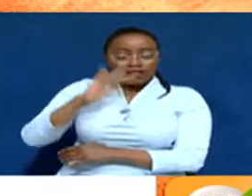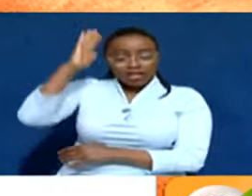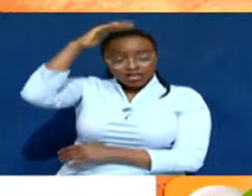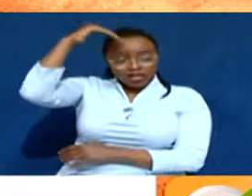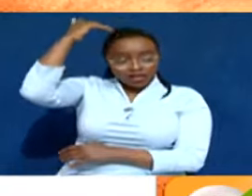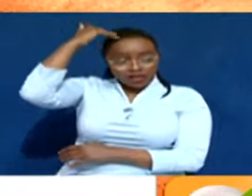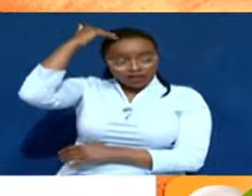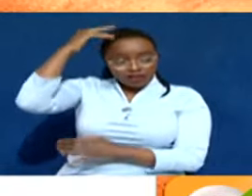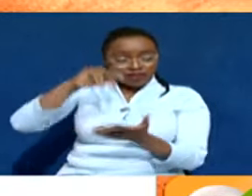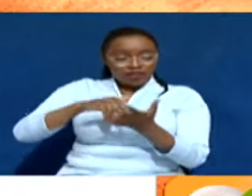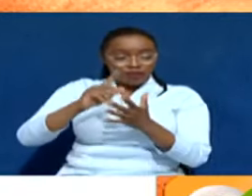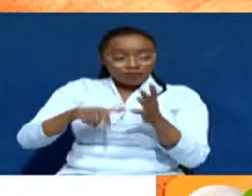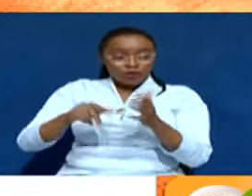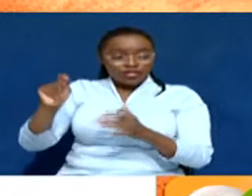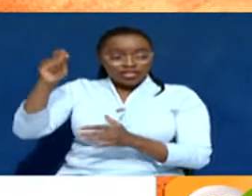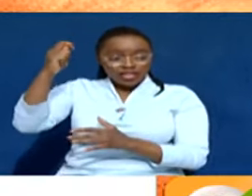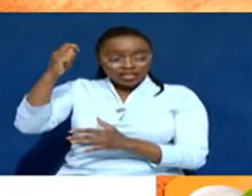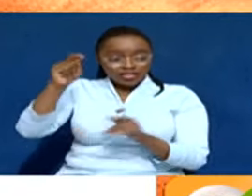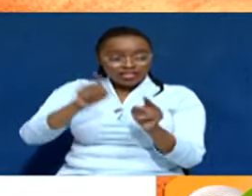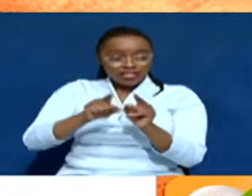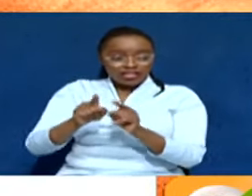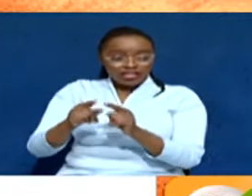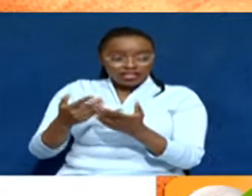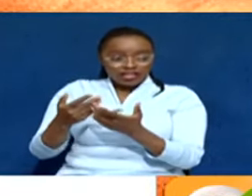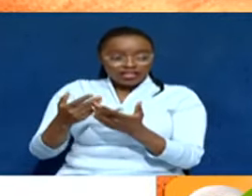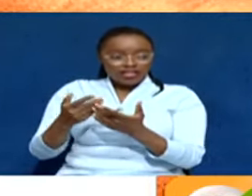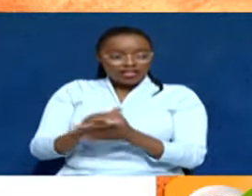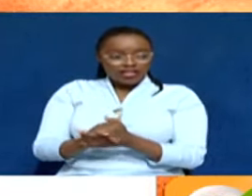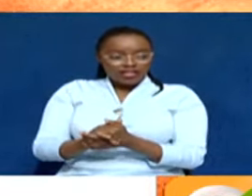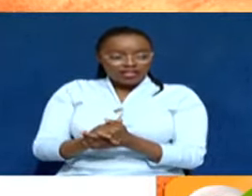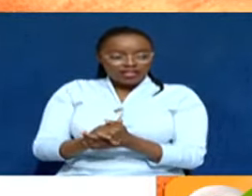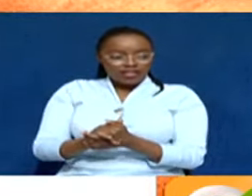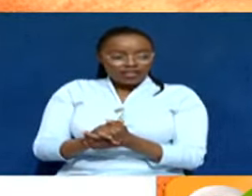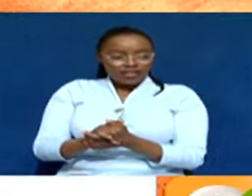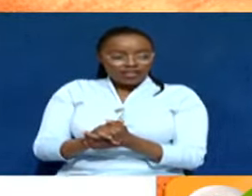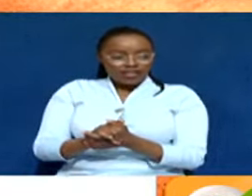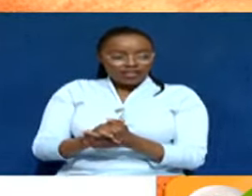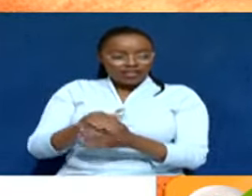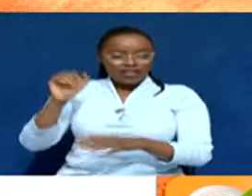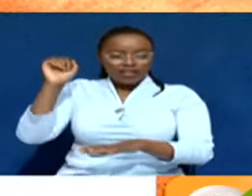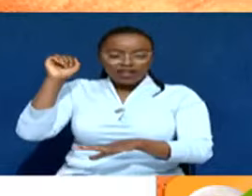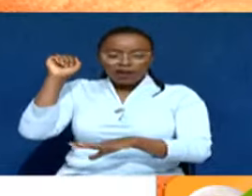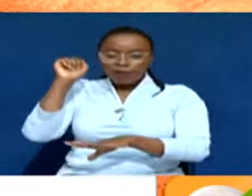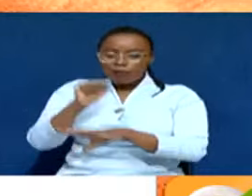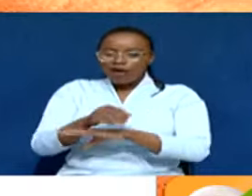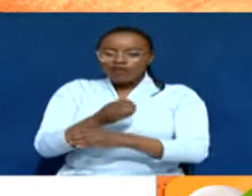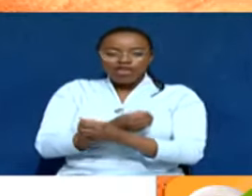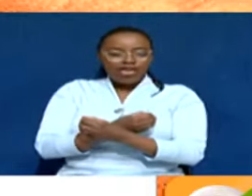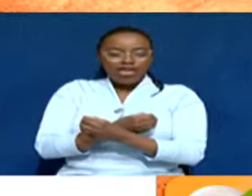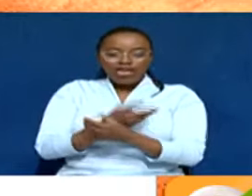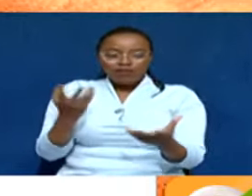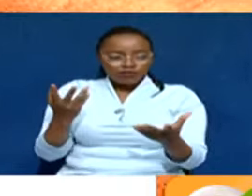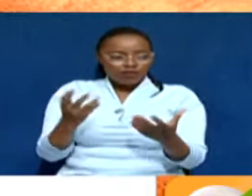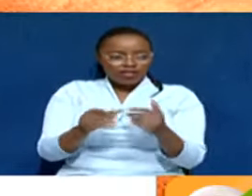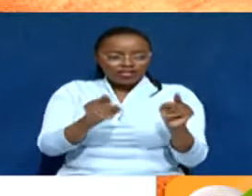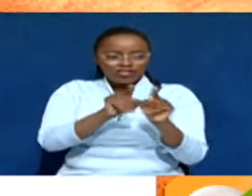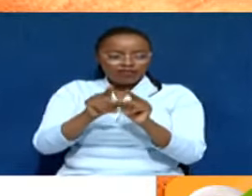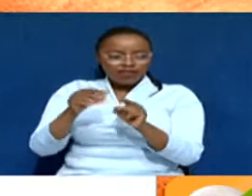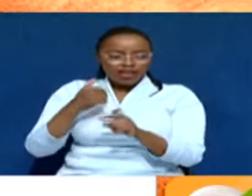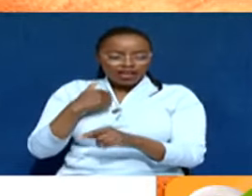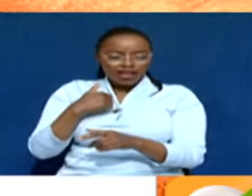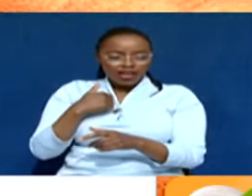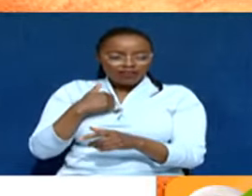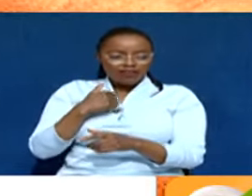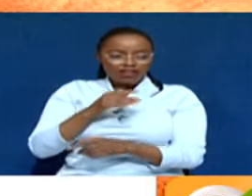shughul mafirohi Kenya, mafirohi maktaba, mafirohi anywhere, inti hina khala shughul